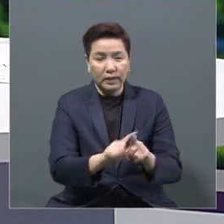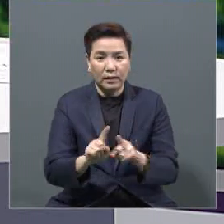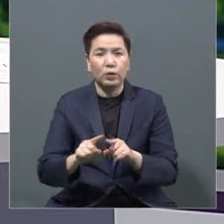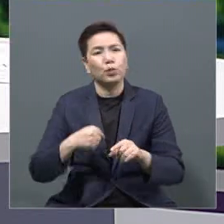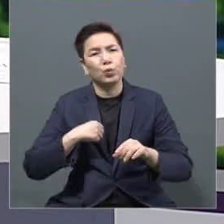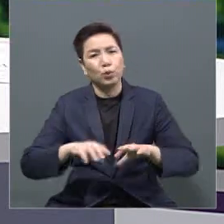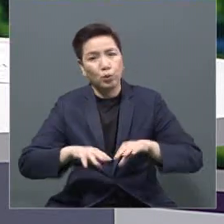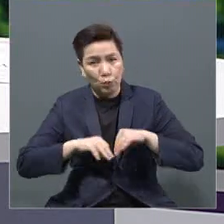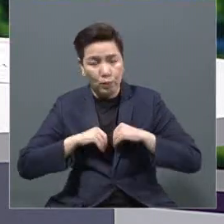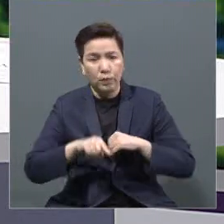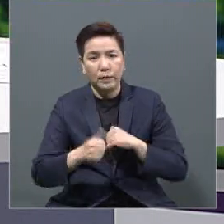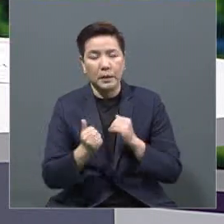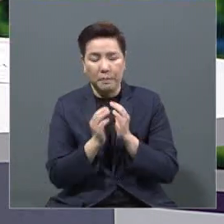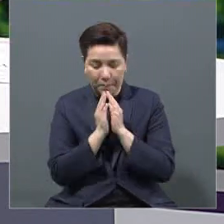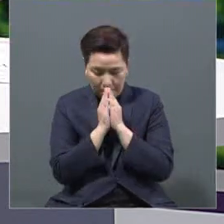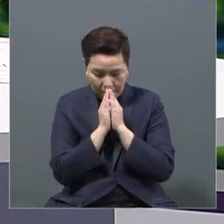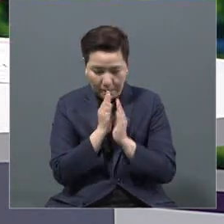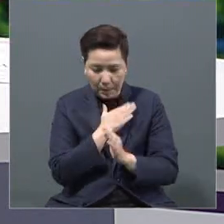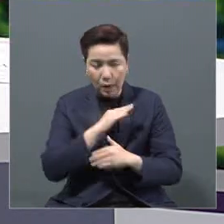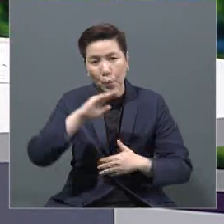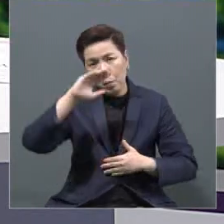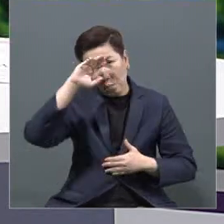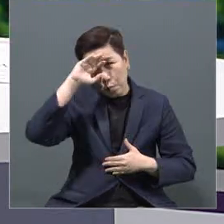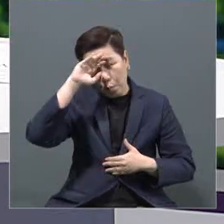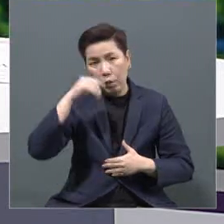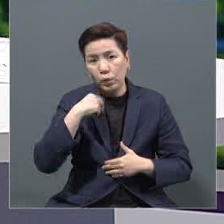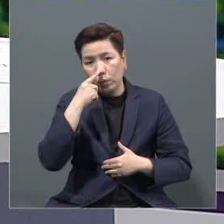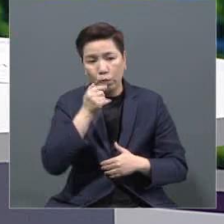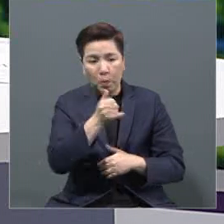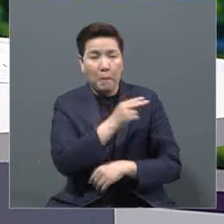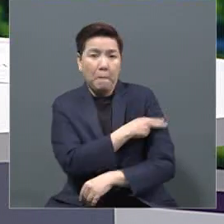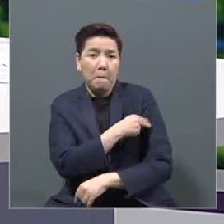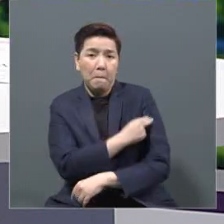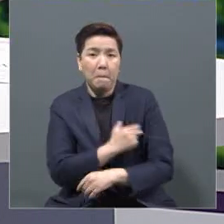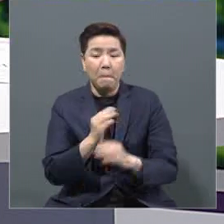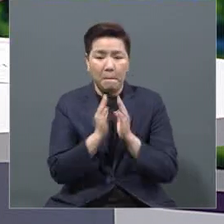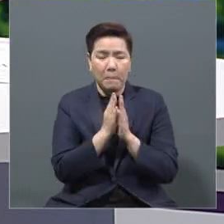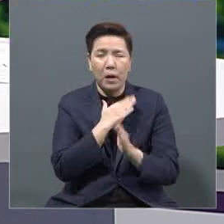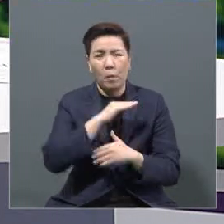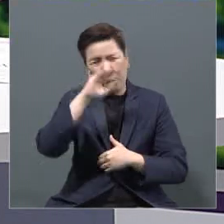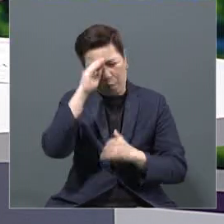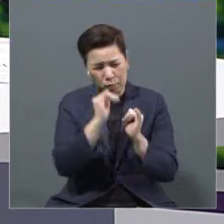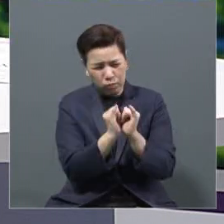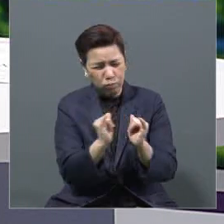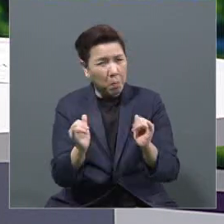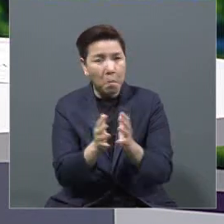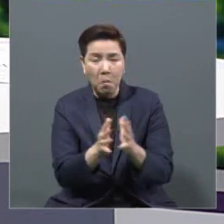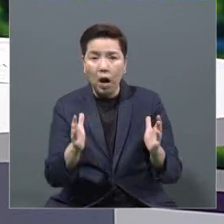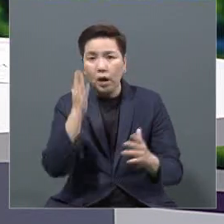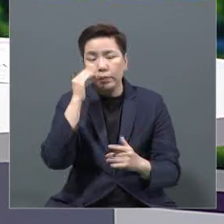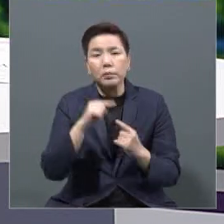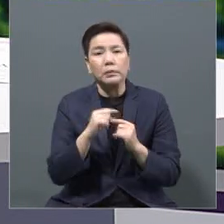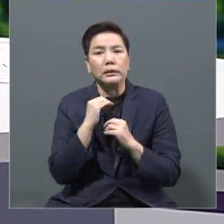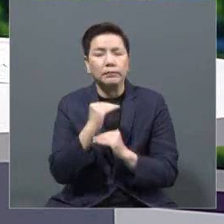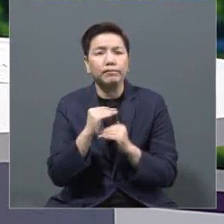ยอมรับว่าตัวเลขของพระสงฆ์ที่อาพาธค่ะถ้าไปที่โรงพยาบาลสงฆ์เราจะเห็นว่าพระสงฆ์ท่านเนี่ยอาพาธก็จำนวนเยอะเนื่องด้วยข้อ